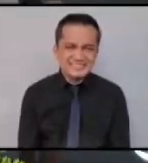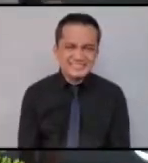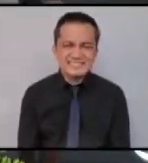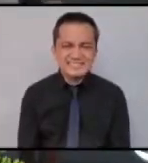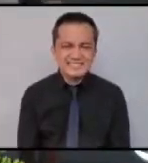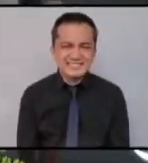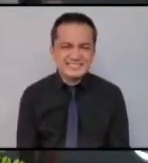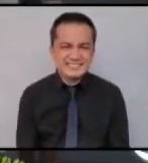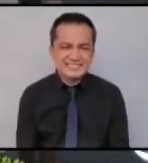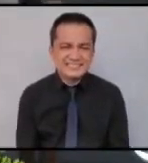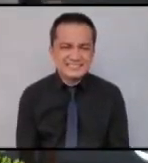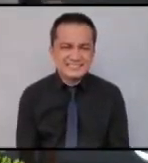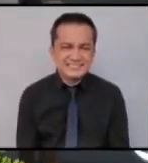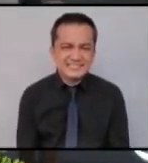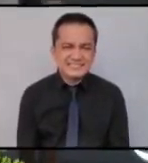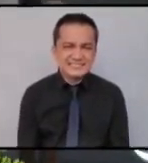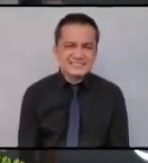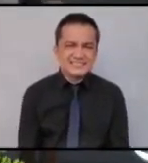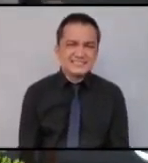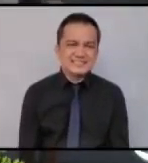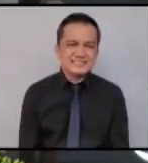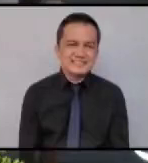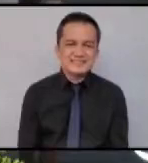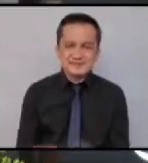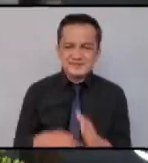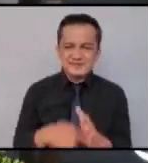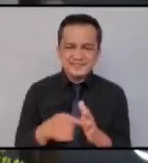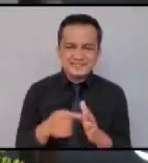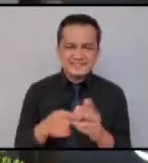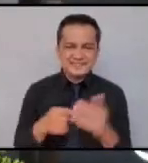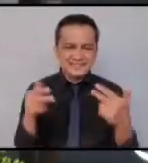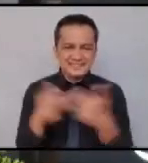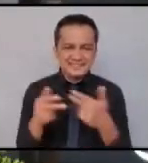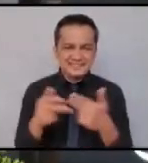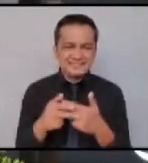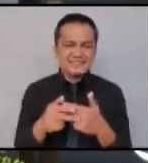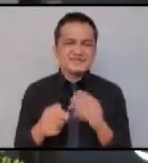Minsan, nagta-traffic. Minsan, nag-arts and crafts.